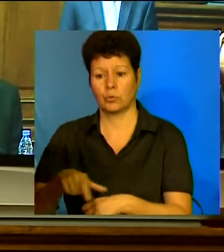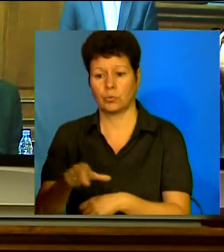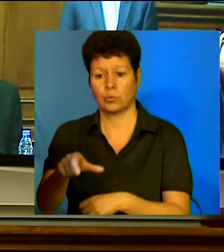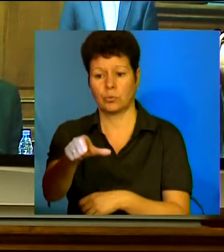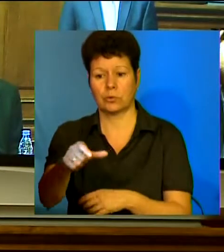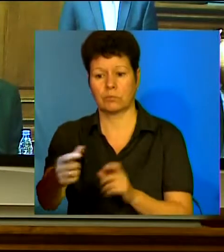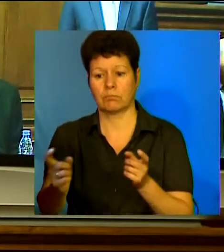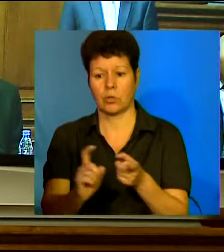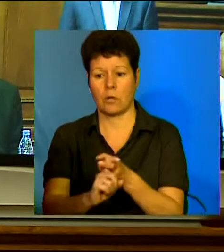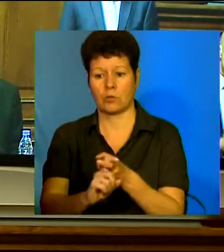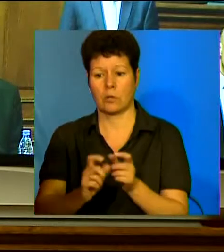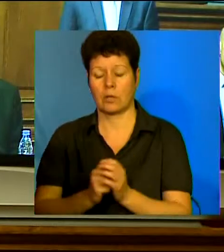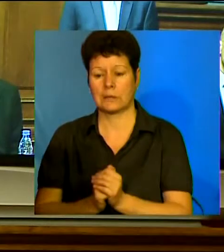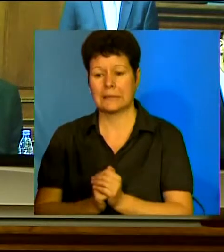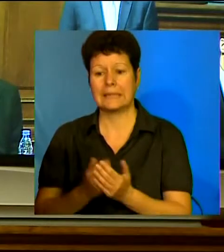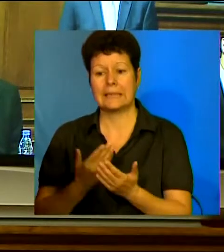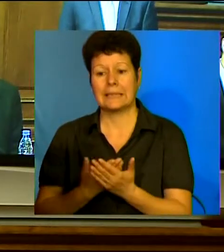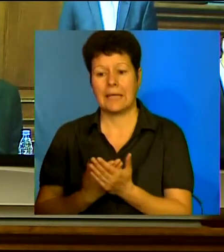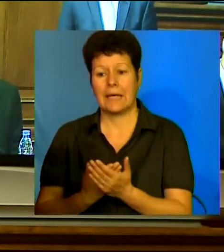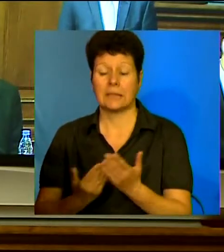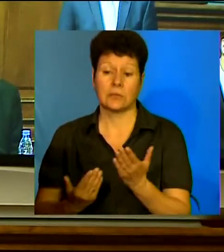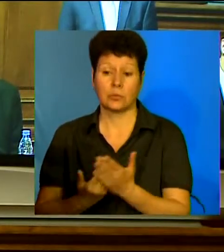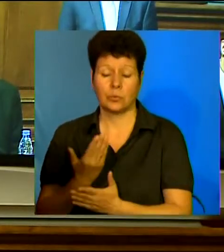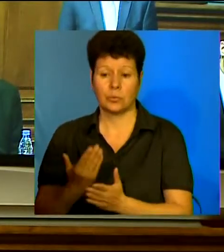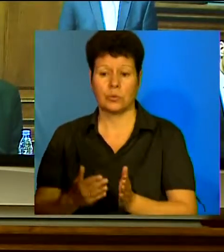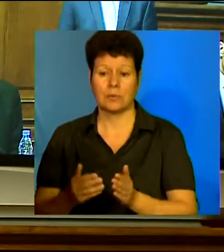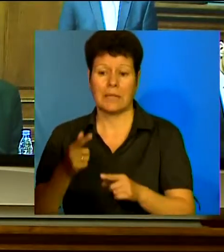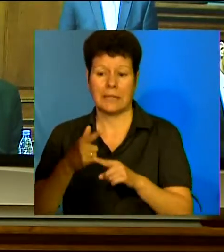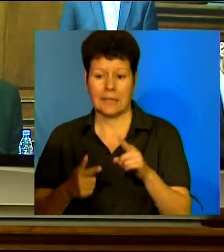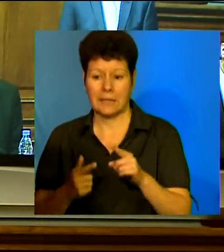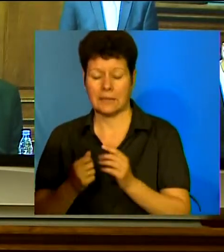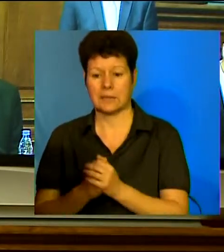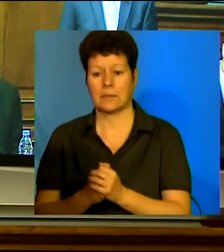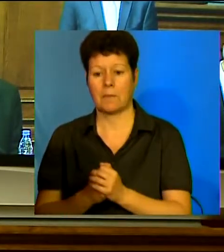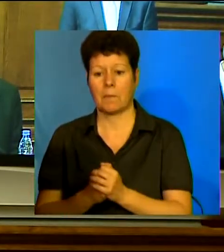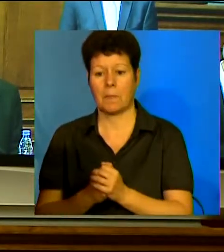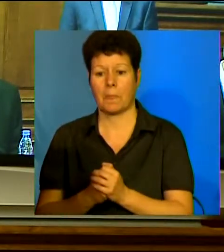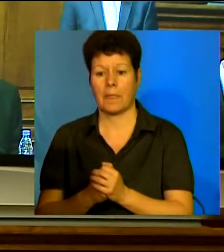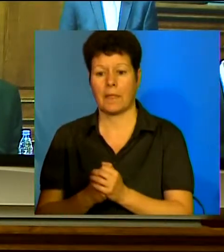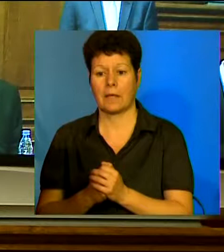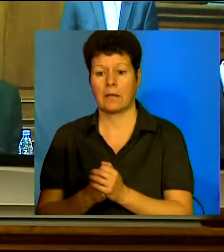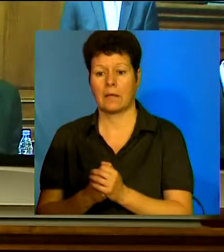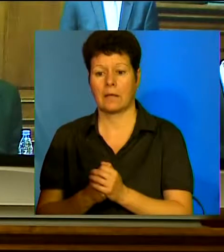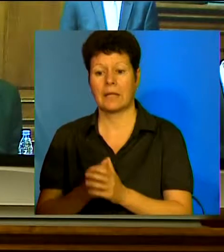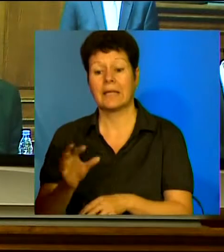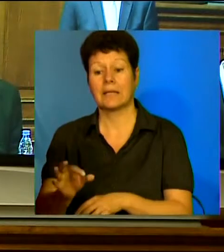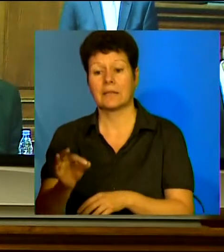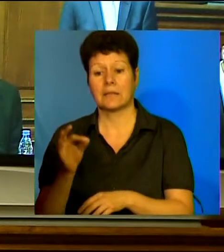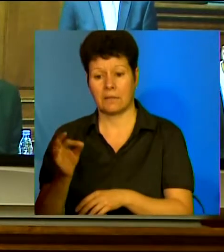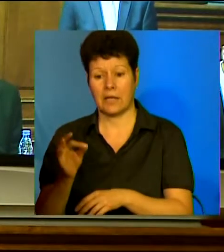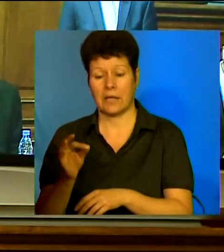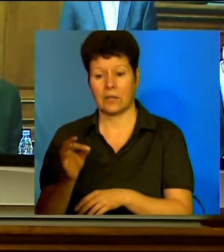Európai Unió támogatja. Hegedű Zoltán alpolgármestere a közgyűlésen kihangsúlyozta, hogy a fejlesztés egy új szakaszba lépett.